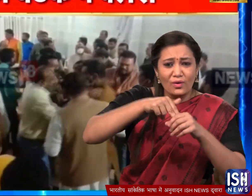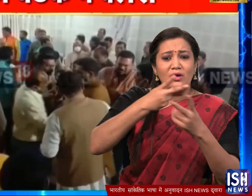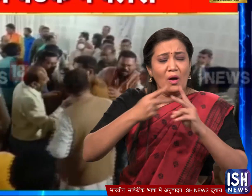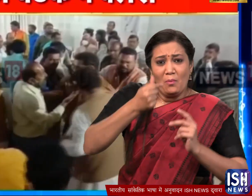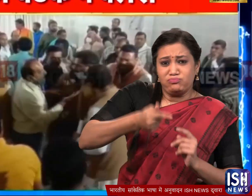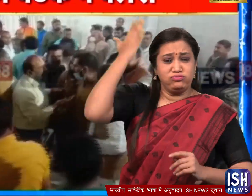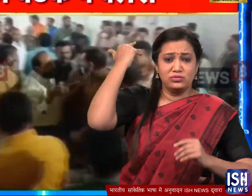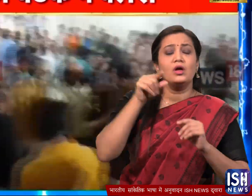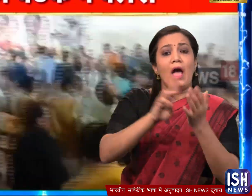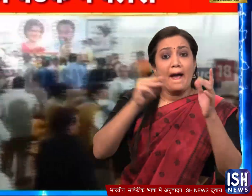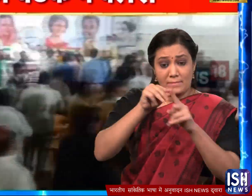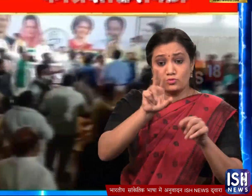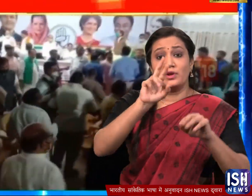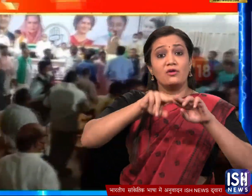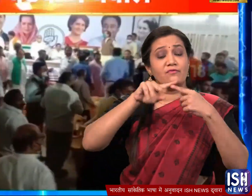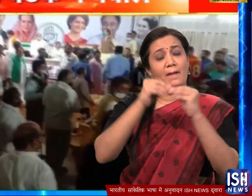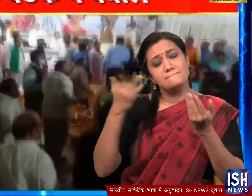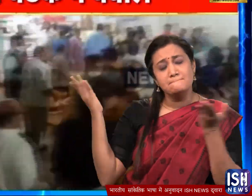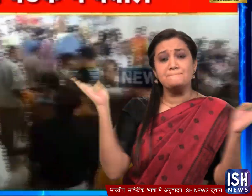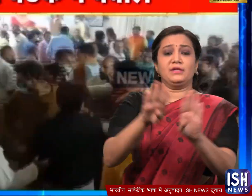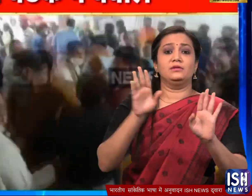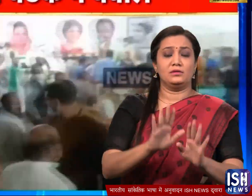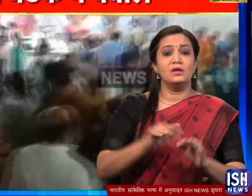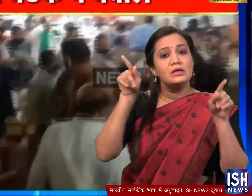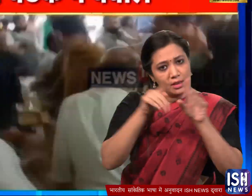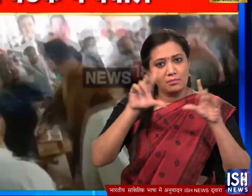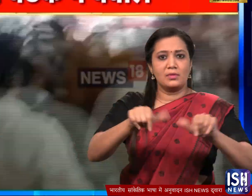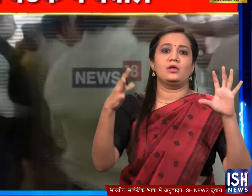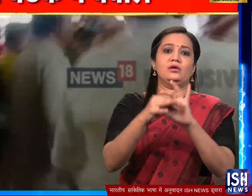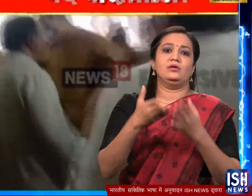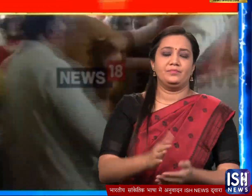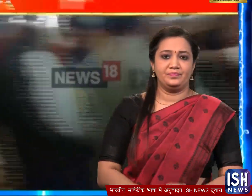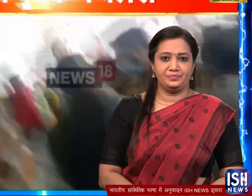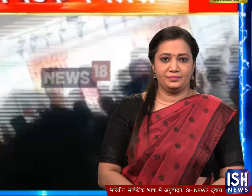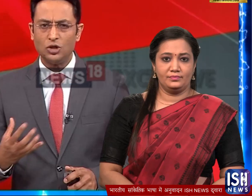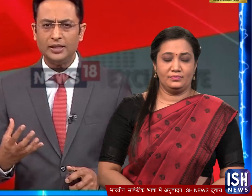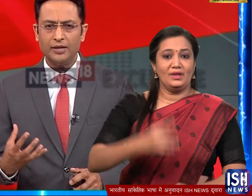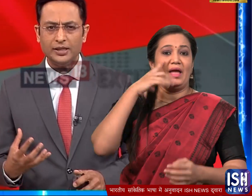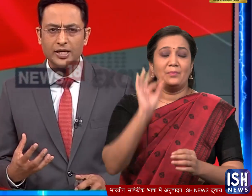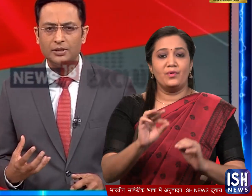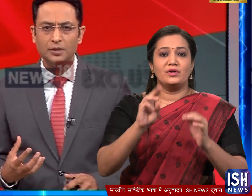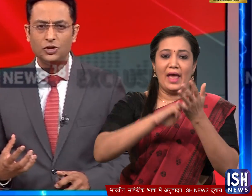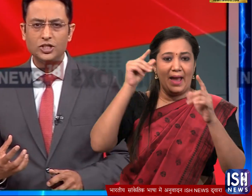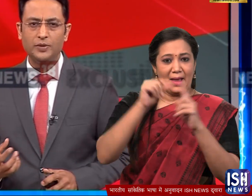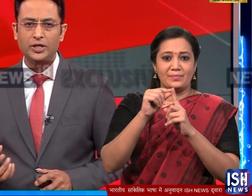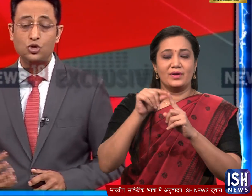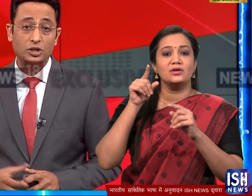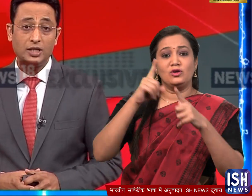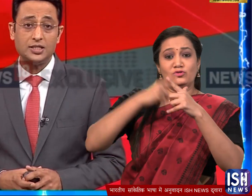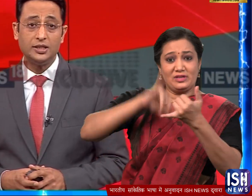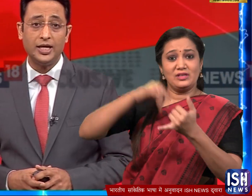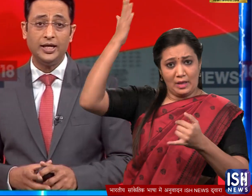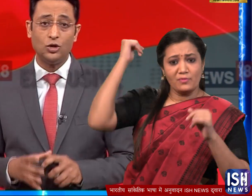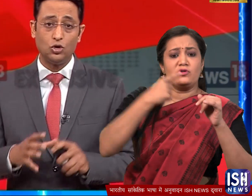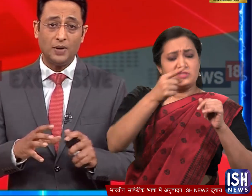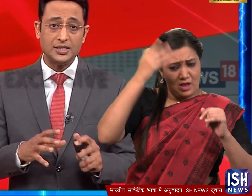में 20 फरवरी को मध्य प्रदेश बंद का ऐलान किया है और ये बैठक उसी के लिए बुलाई गई थी। सौभाग्य की बात यह कि मध्य प्रदेश में